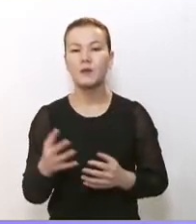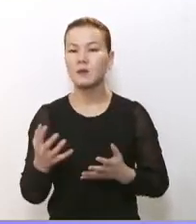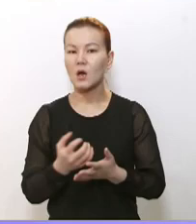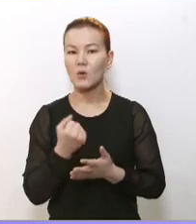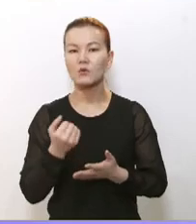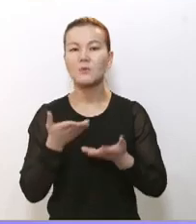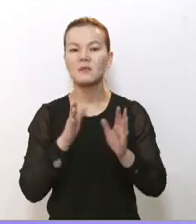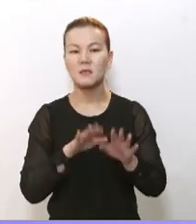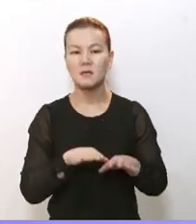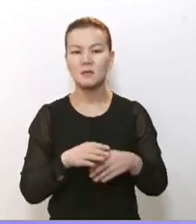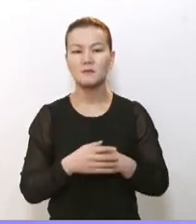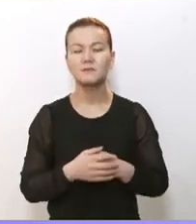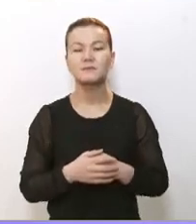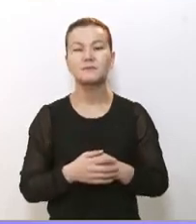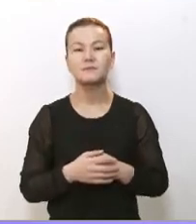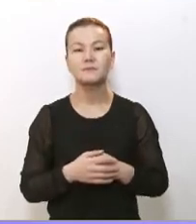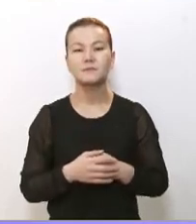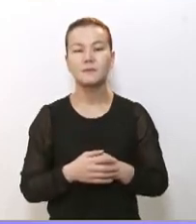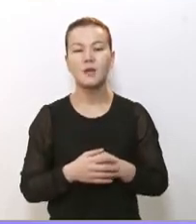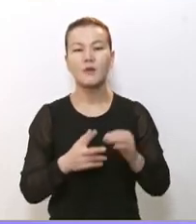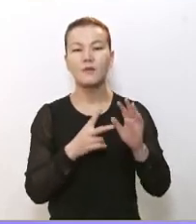Находим остаток.